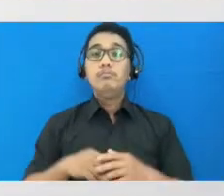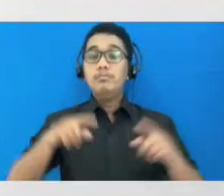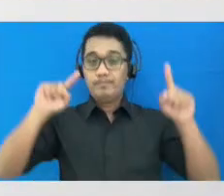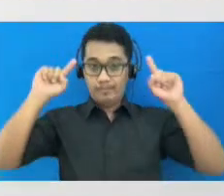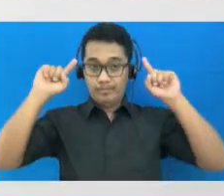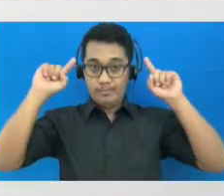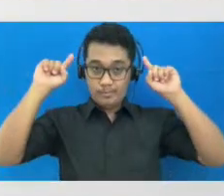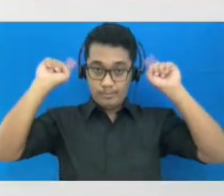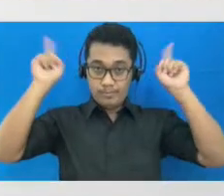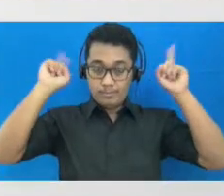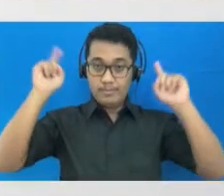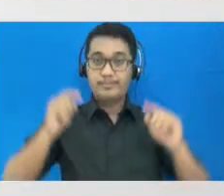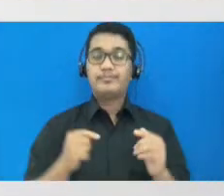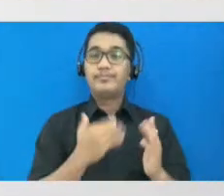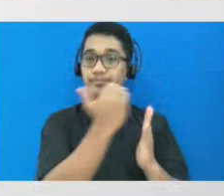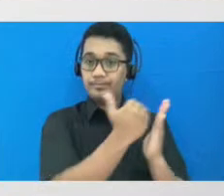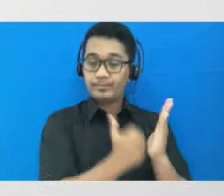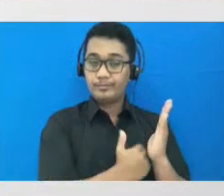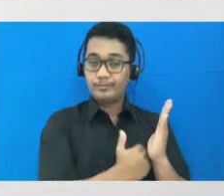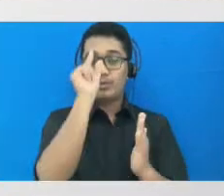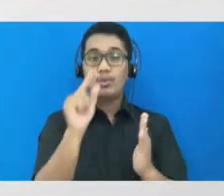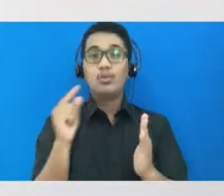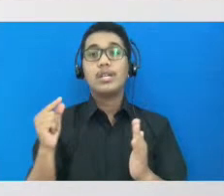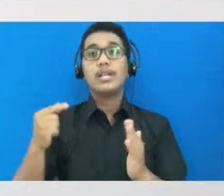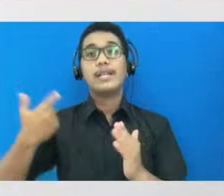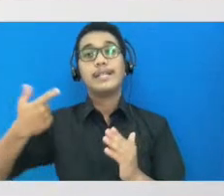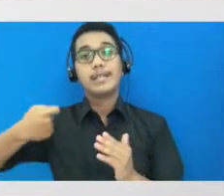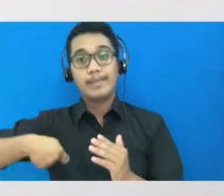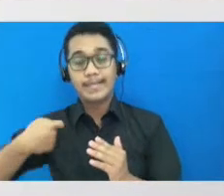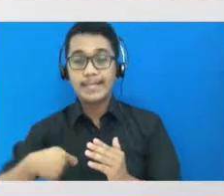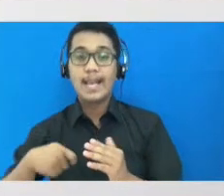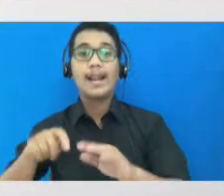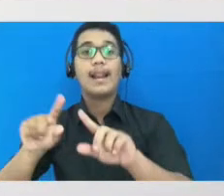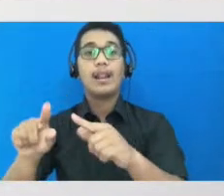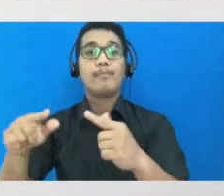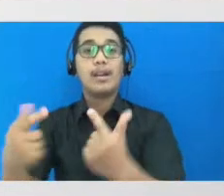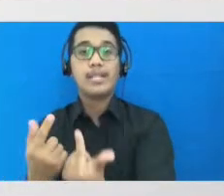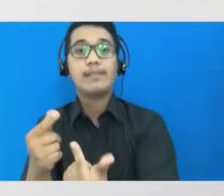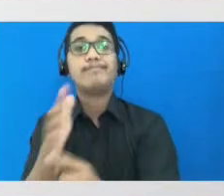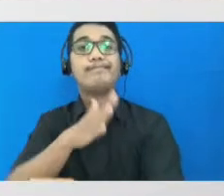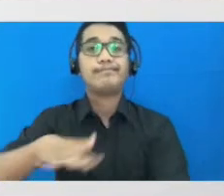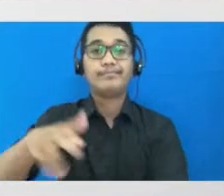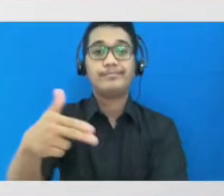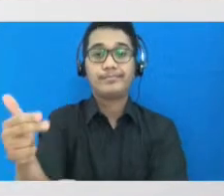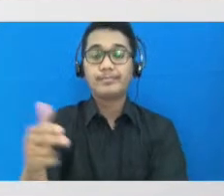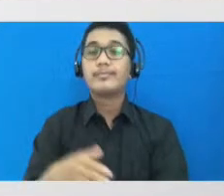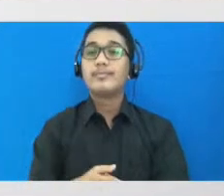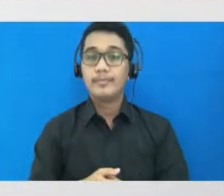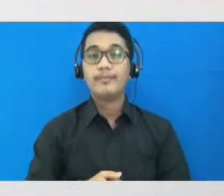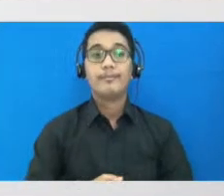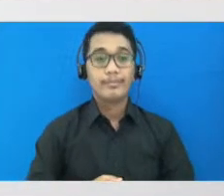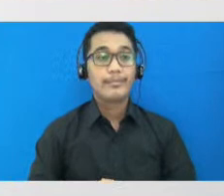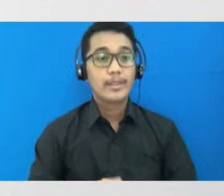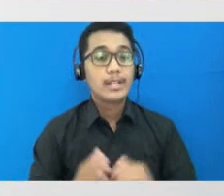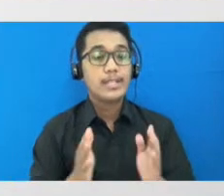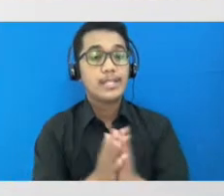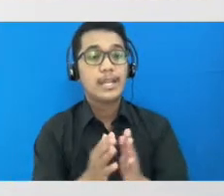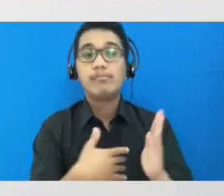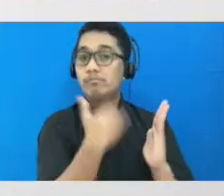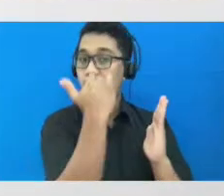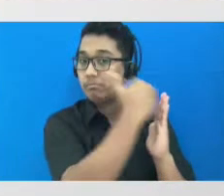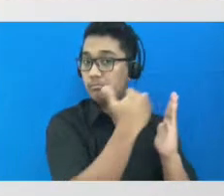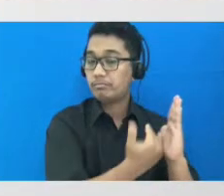untuk kementerian dan juga lembaga di instansi pemerintah di Indonesia. Dengan adanya cloud first policies yang sedang